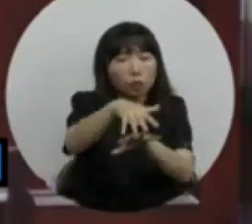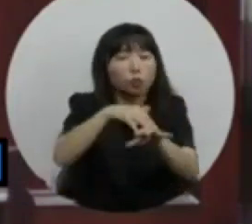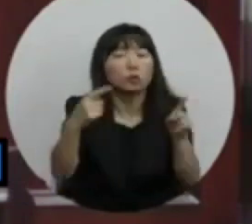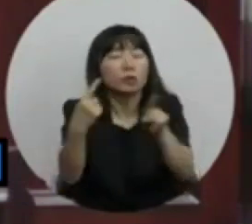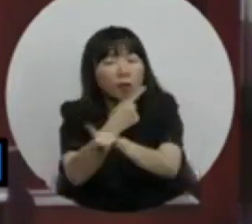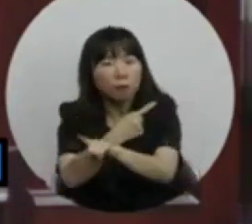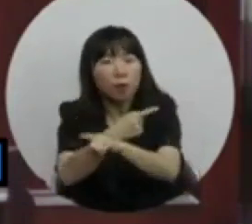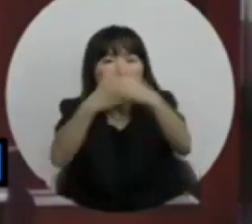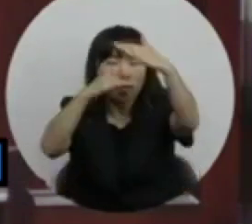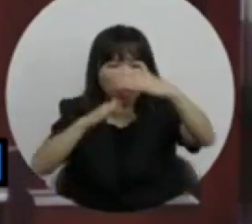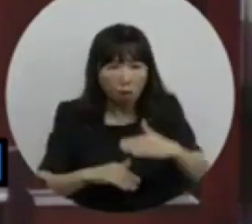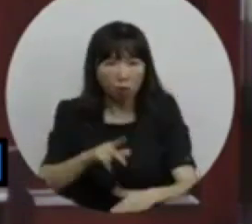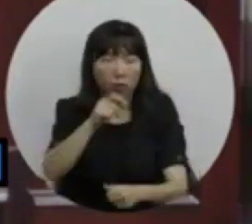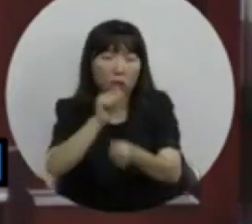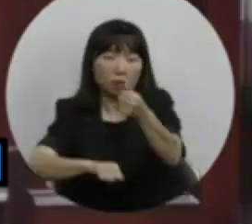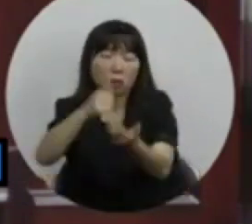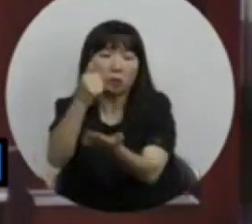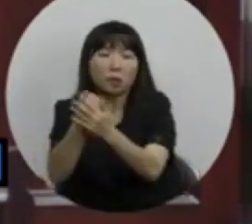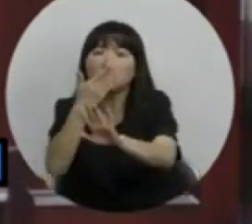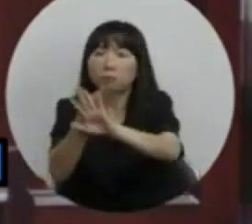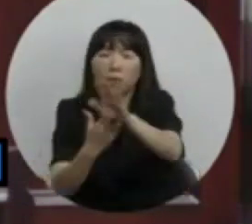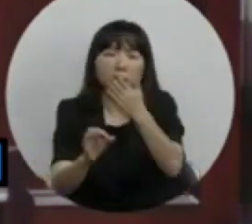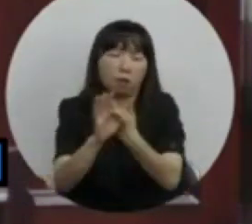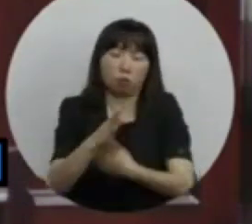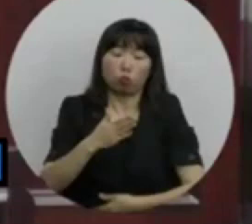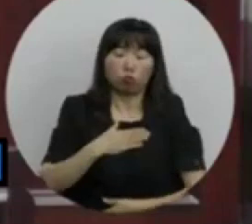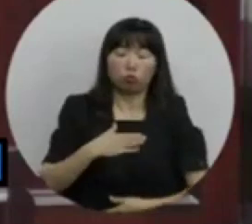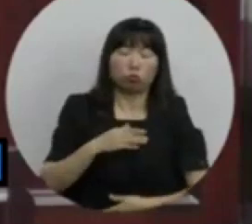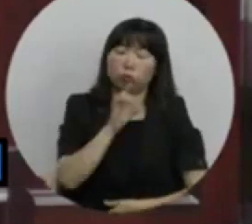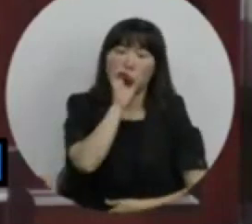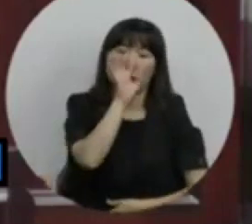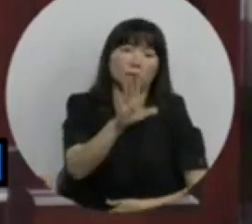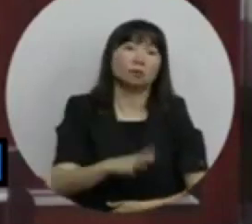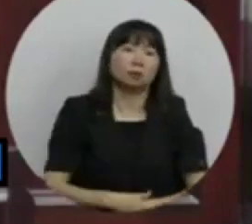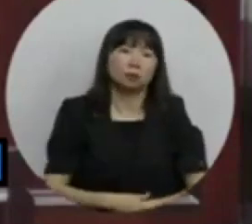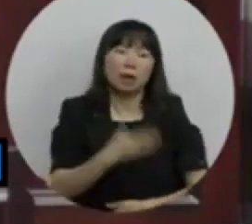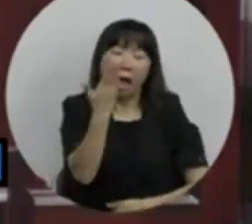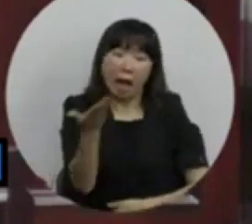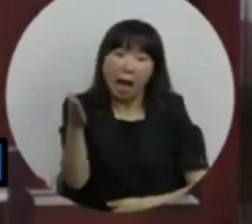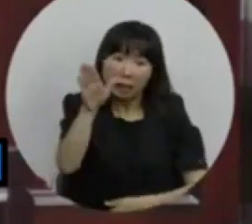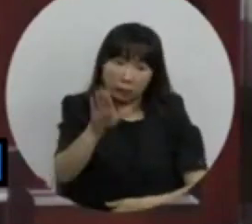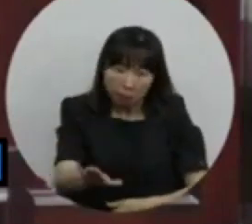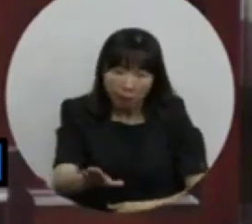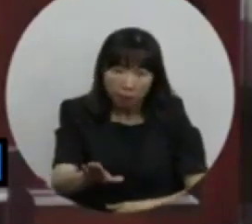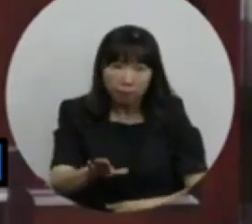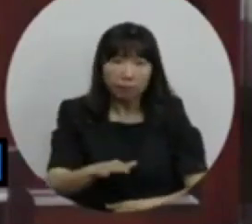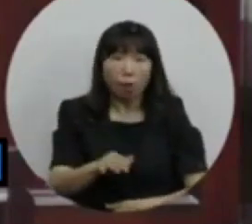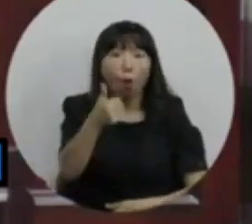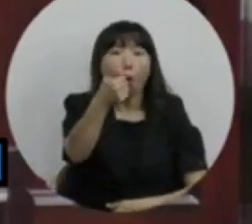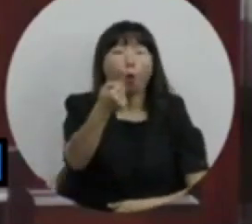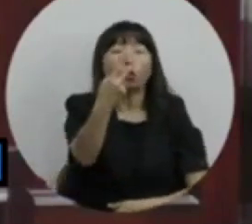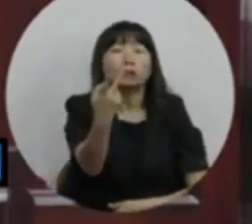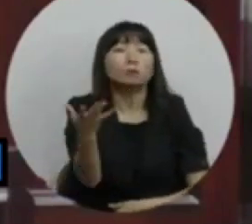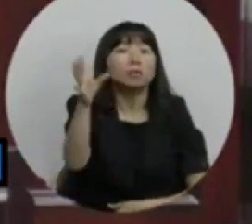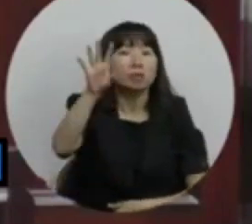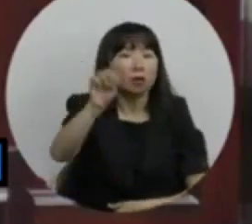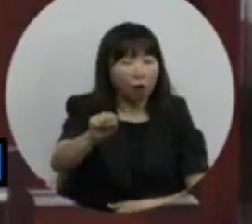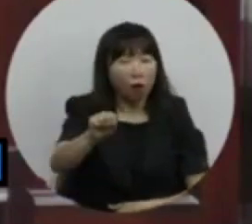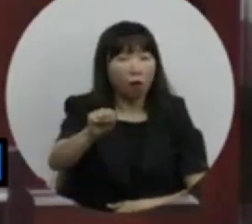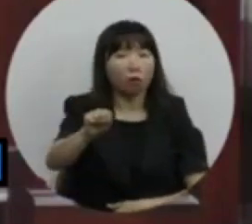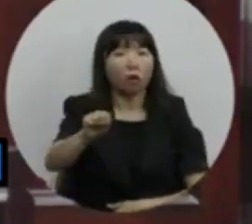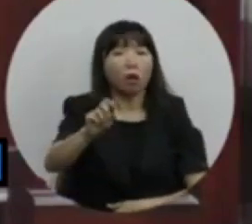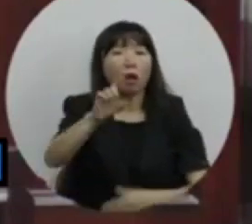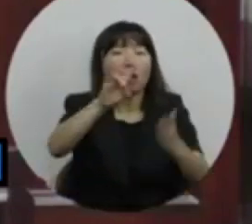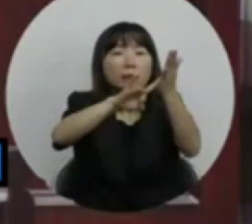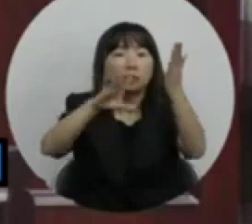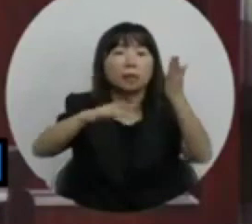의회에서 의장님이 반대하시면은 우리가 할 수는 없죠. 그 대신에 52억이